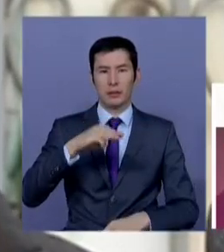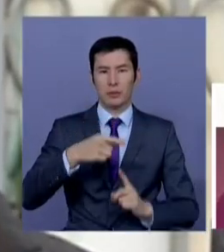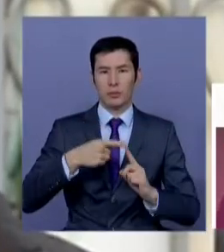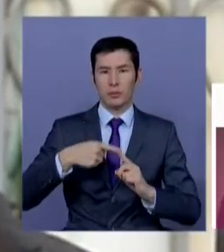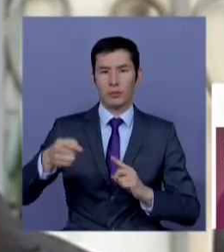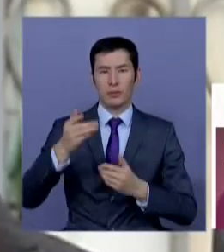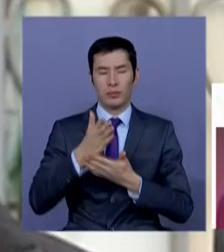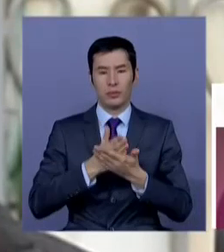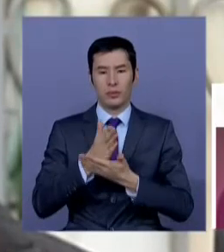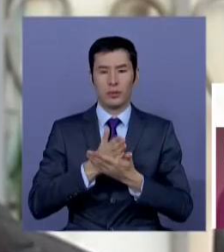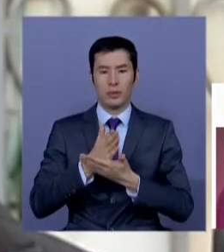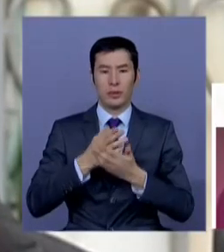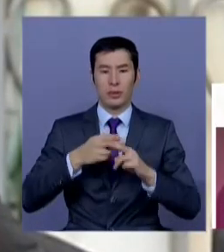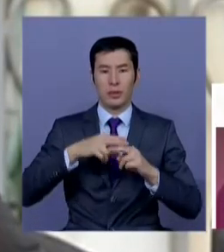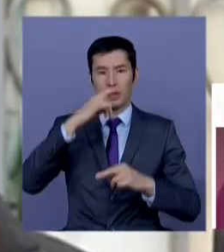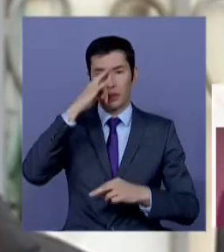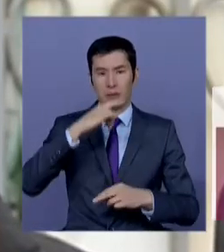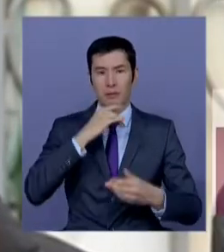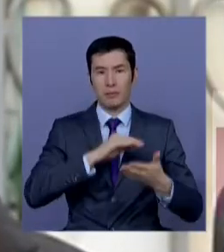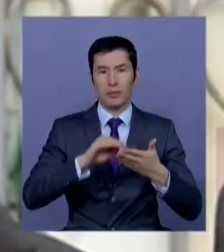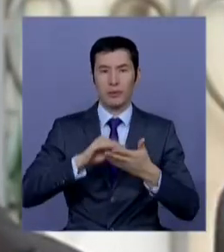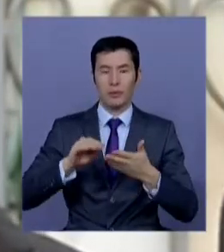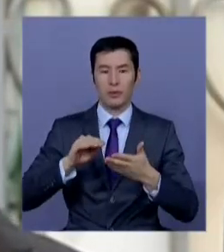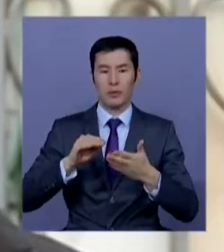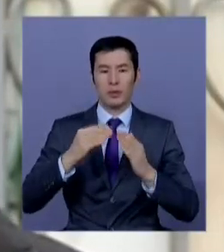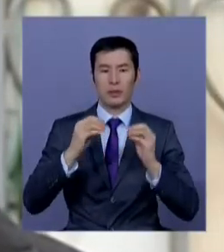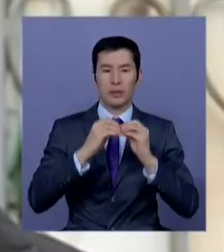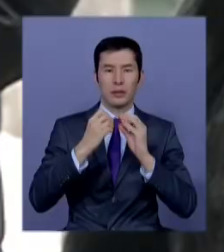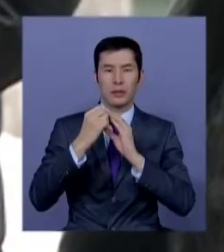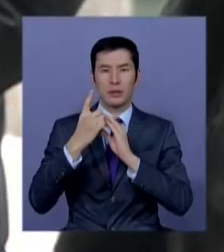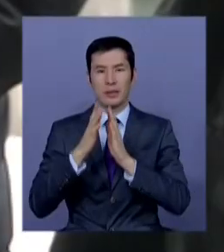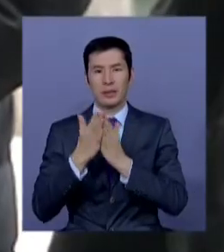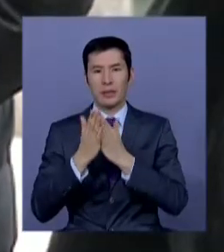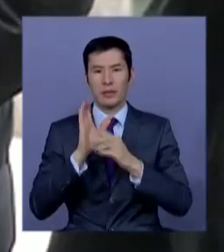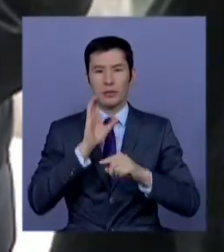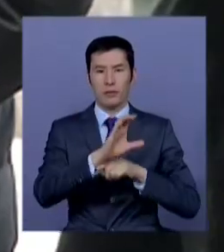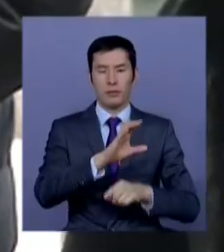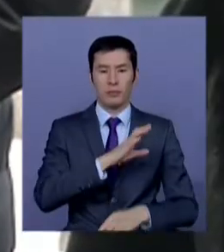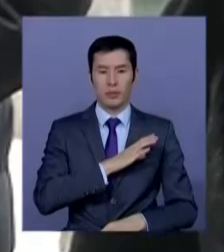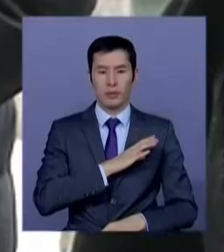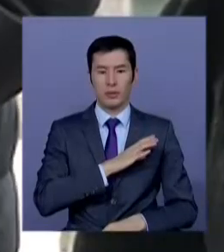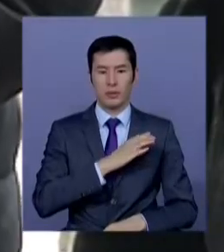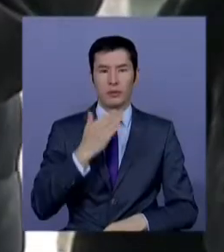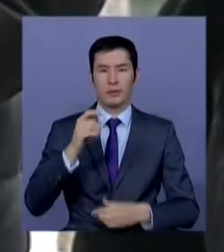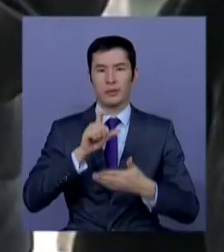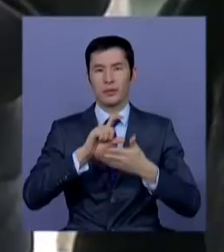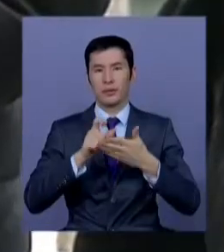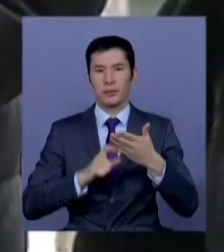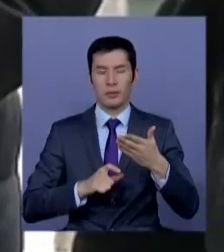редакторы болған, Қазақстан жазушылар одағының мүшесі ретінде 10-11 кітап жазған, қара сөзге қан жүгіргіміз